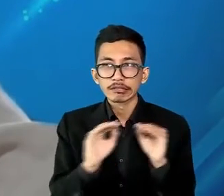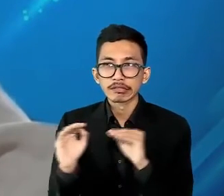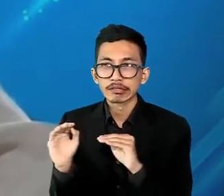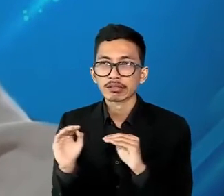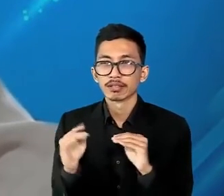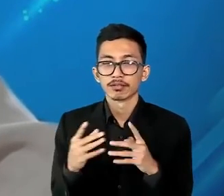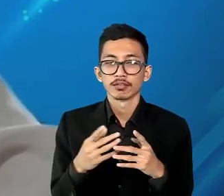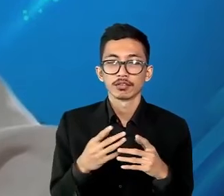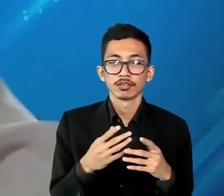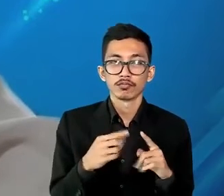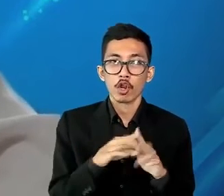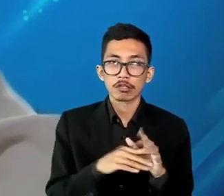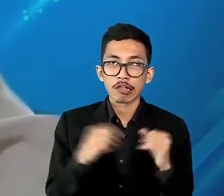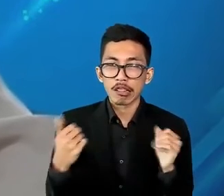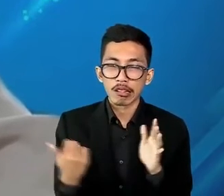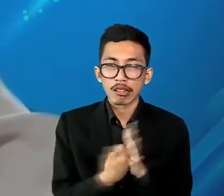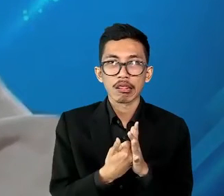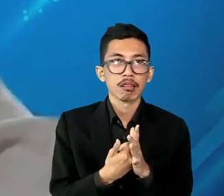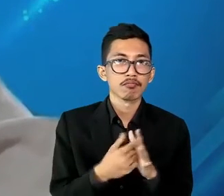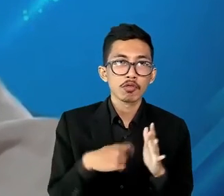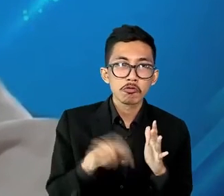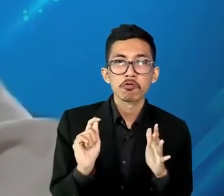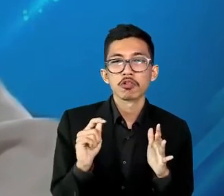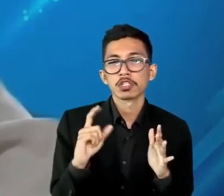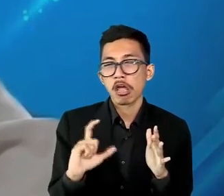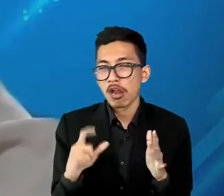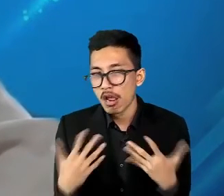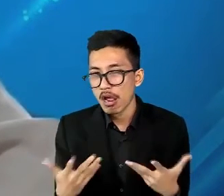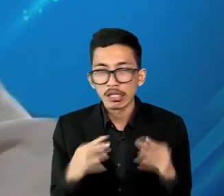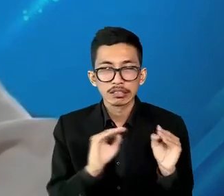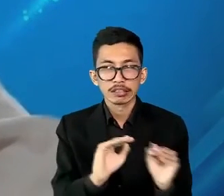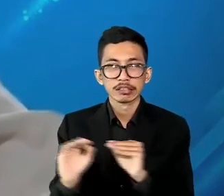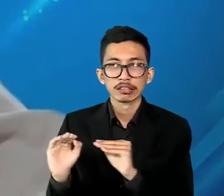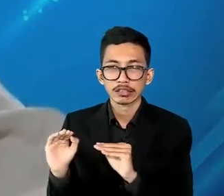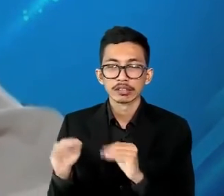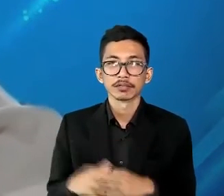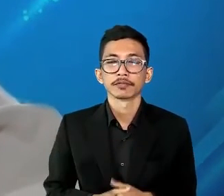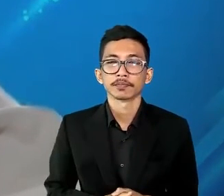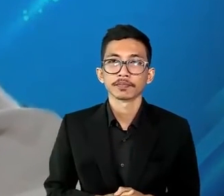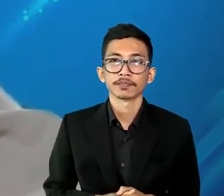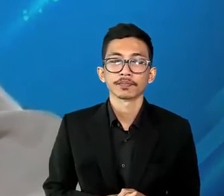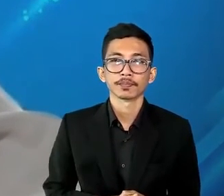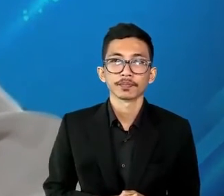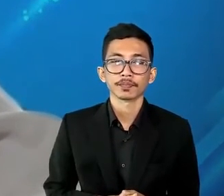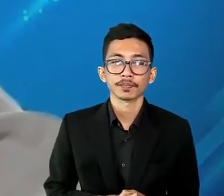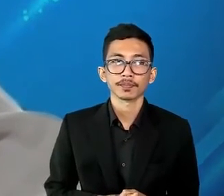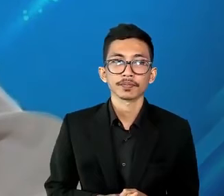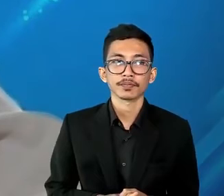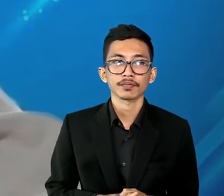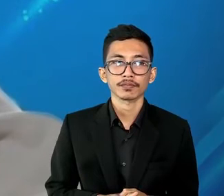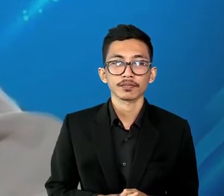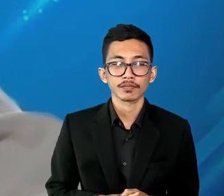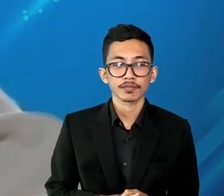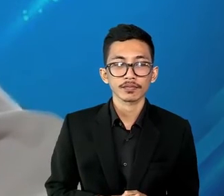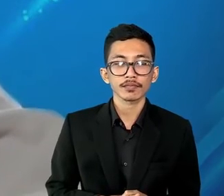pemulasaraan yang benar. Nah, ini yang kadang-kadang kita masih belum menyentuh ya, Pak, bahwa banyak